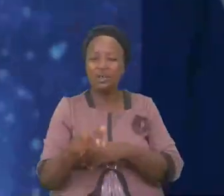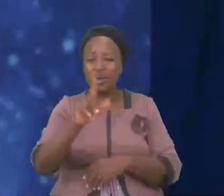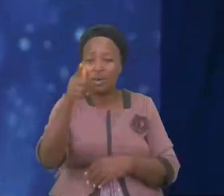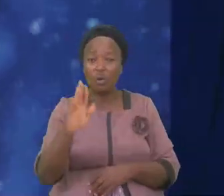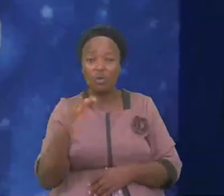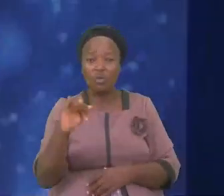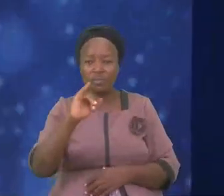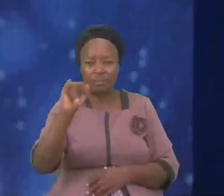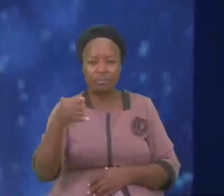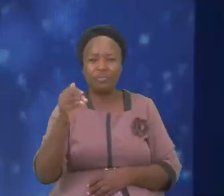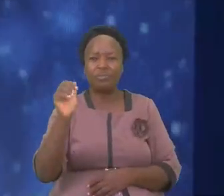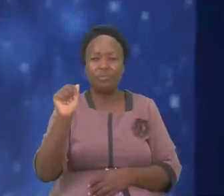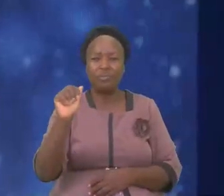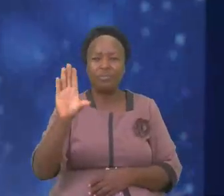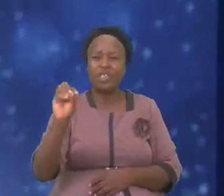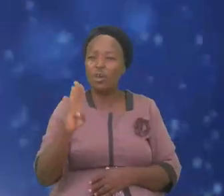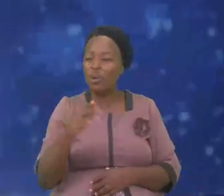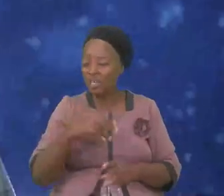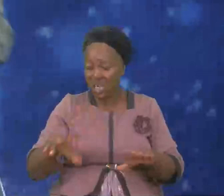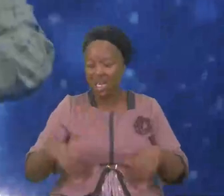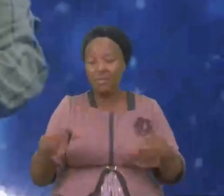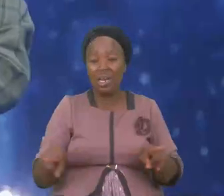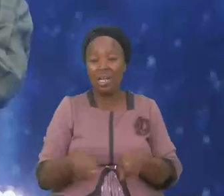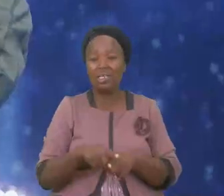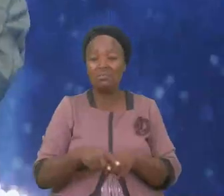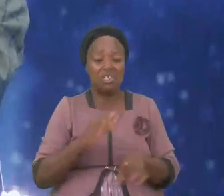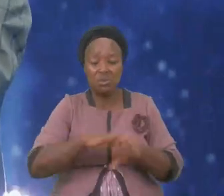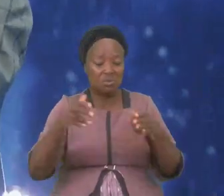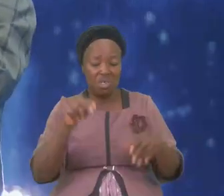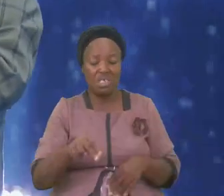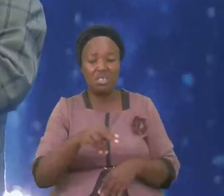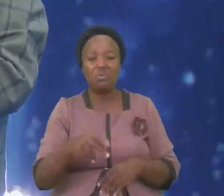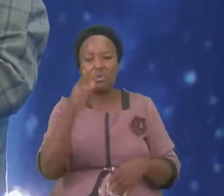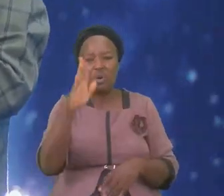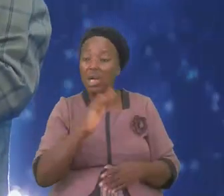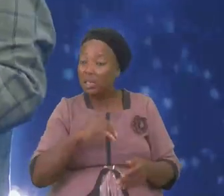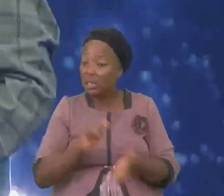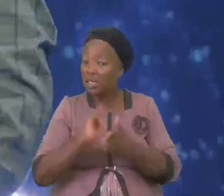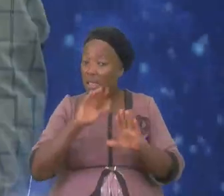comme s'ils n'avaient pas besoin de Dieu. Plusieurs sont comme ça aujourd'hui.